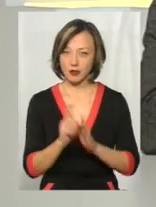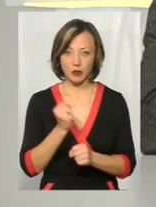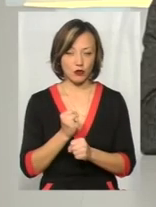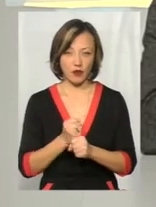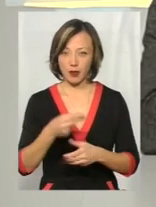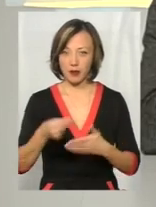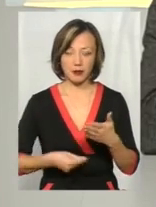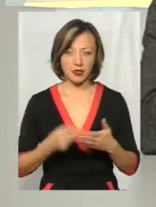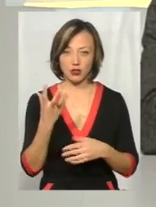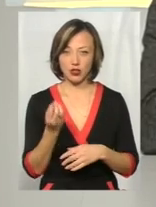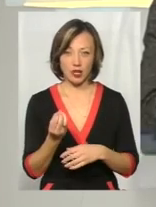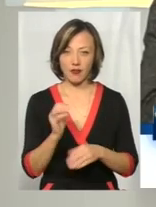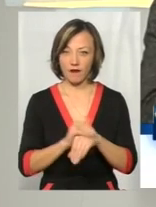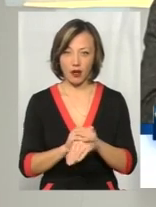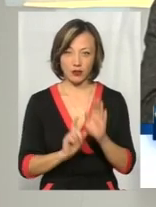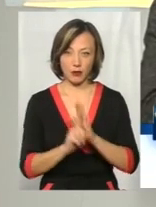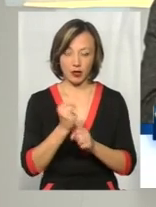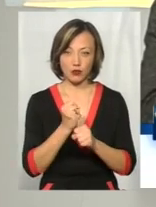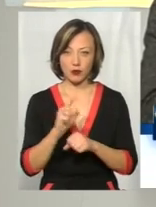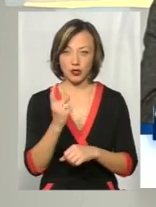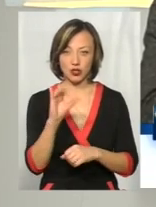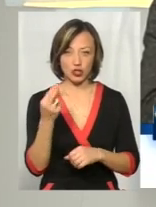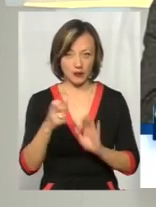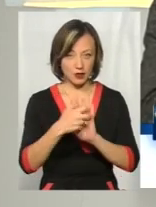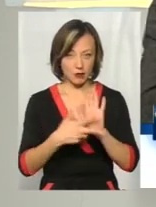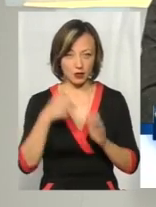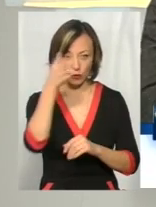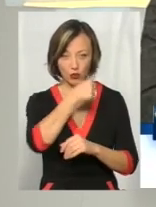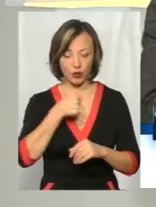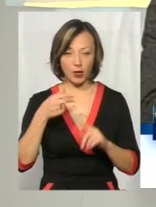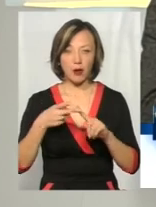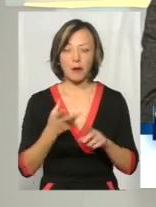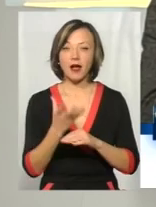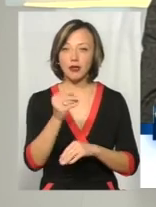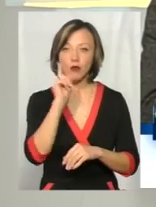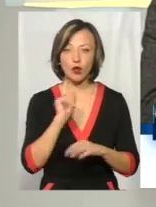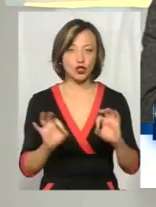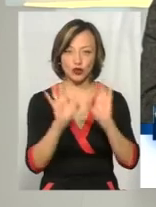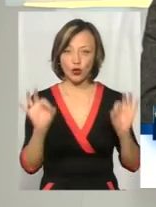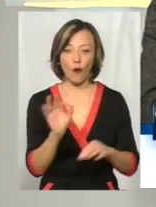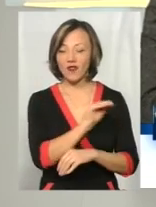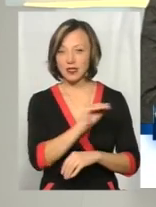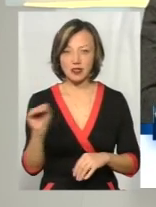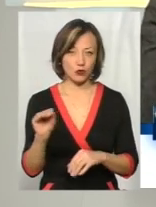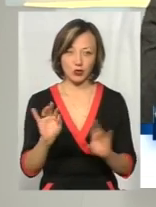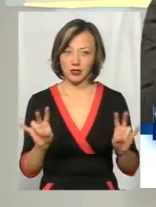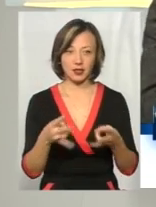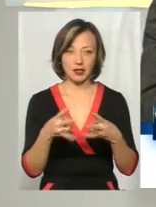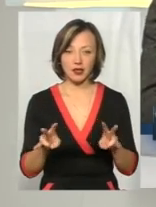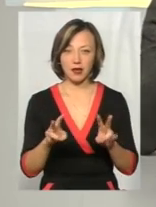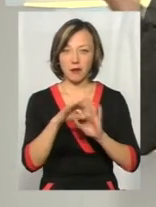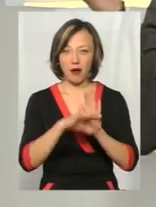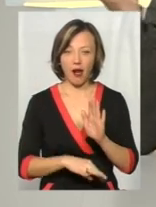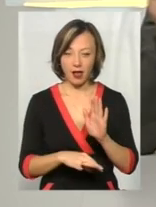не підписана, і не факт, що вона запрацює з 1 січня 2018 року. Платити поки що ні за що, офіційно маємо на увазі, ніяких